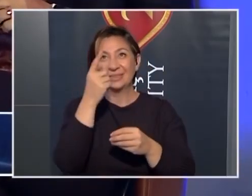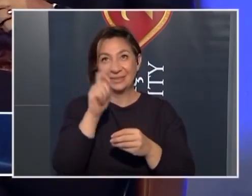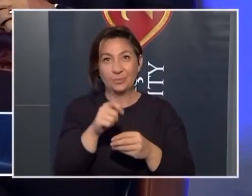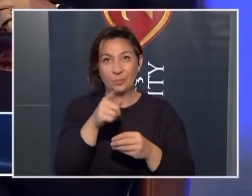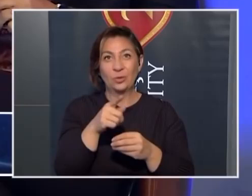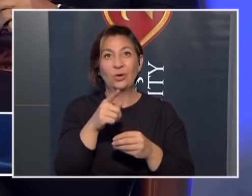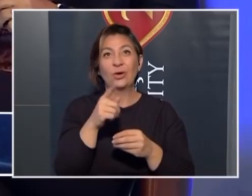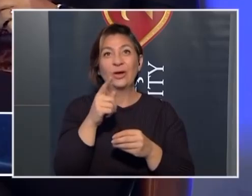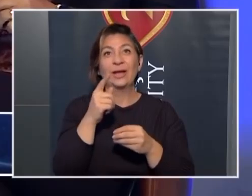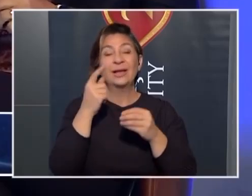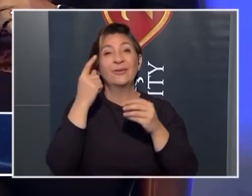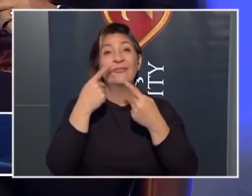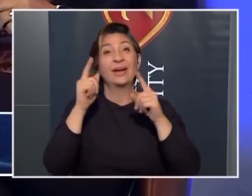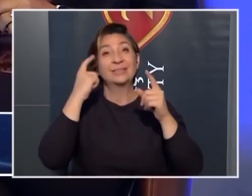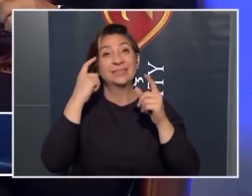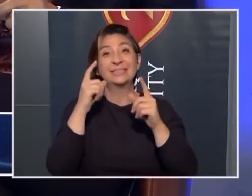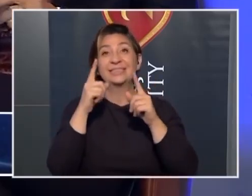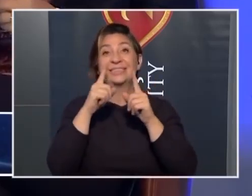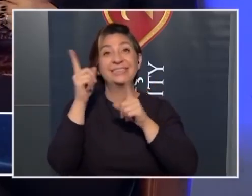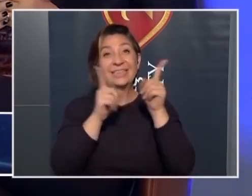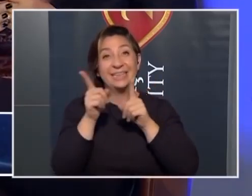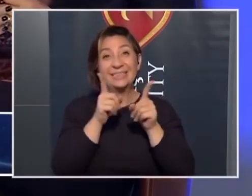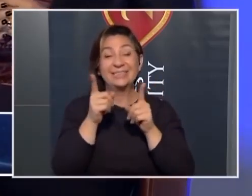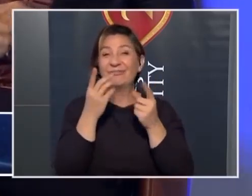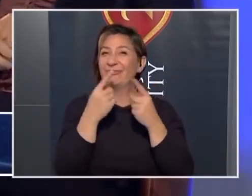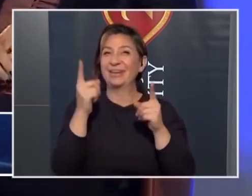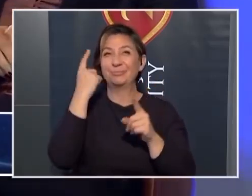işi. Fantezi dünyası gelişmiş ve dijital aklıma tekörlük.